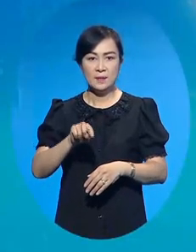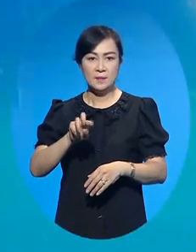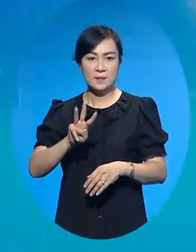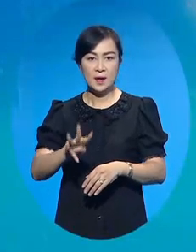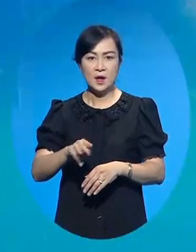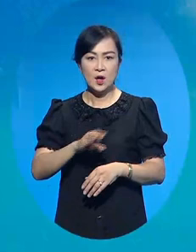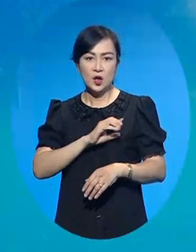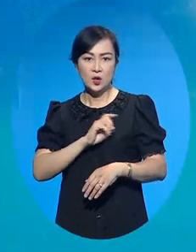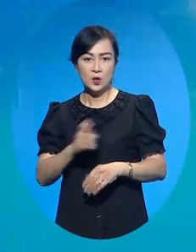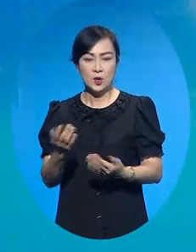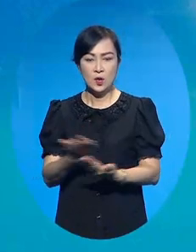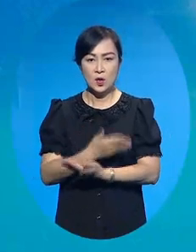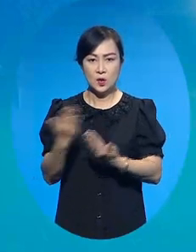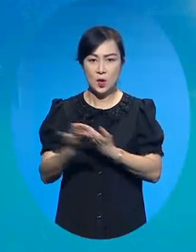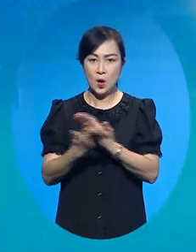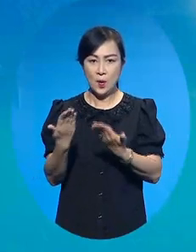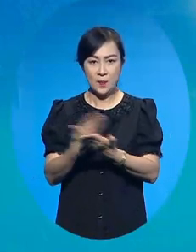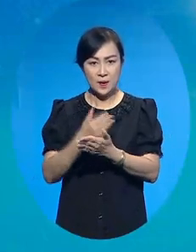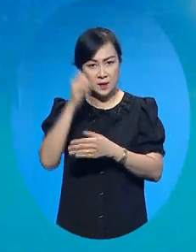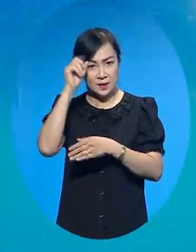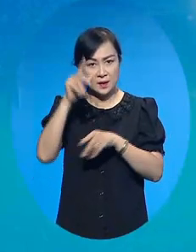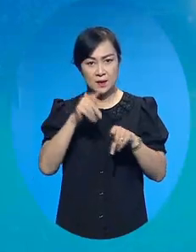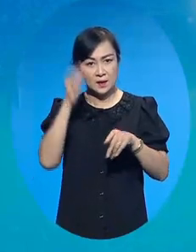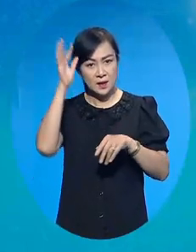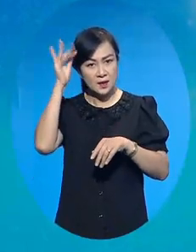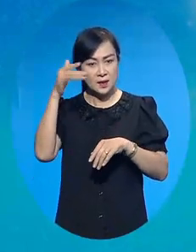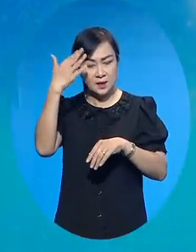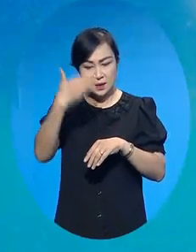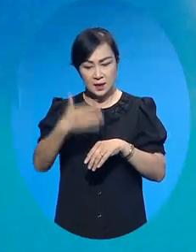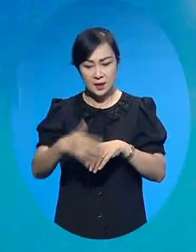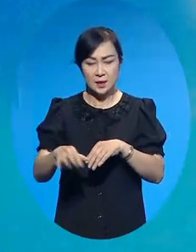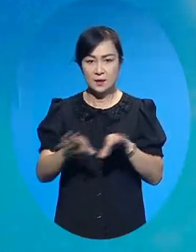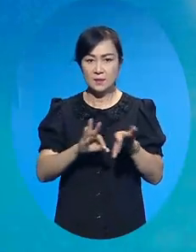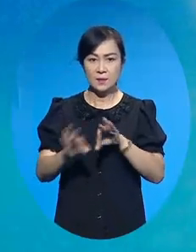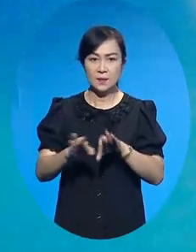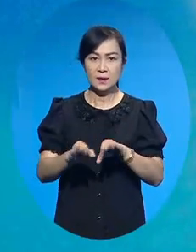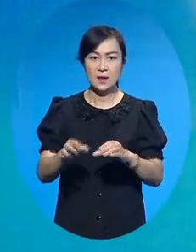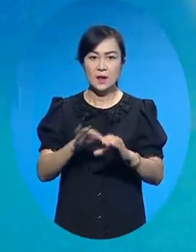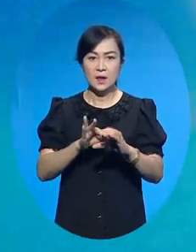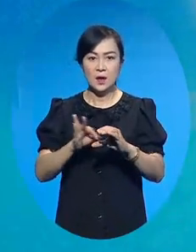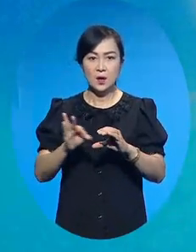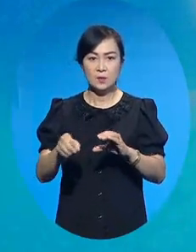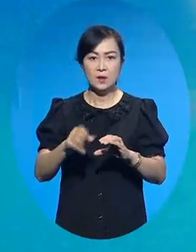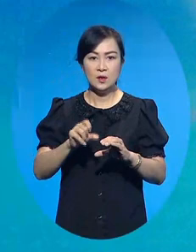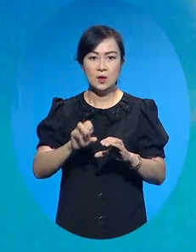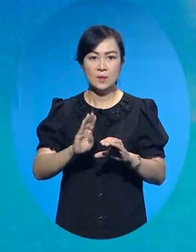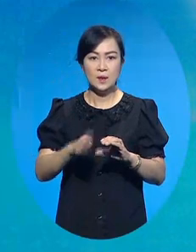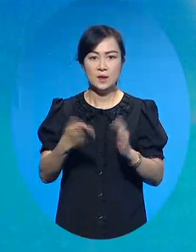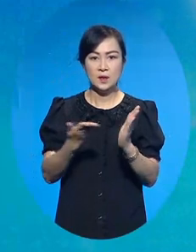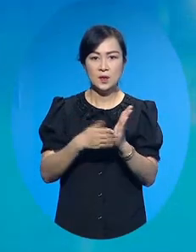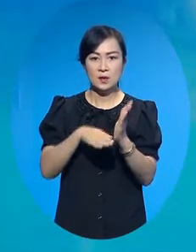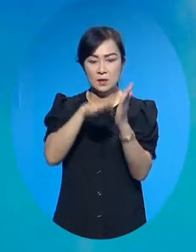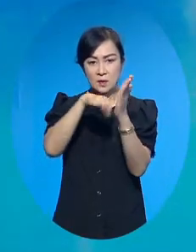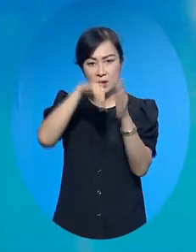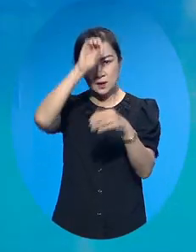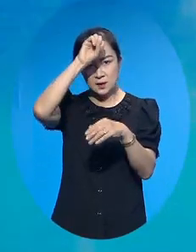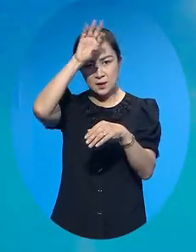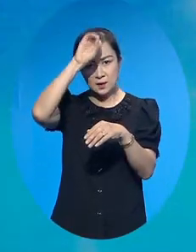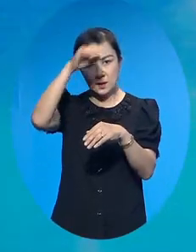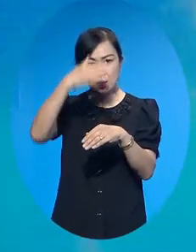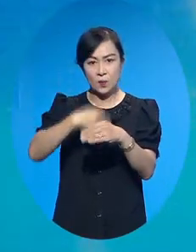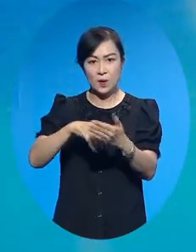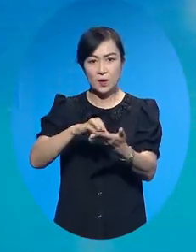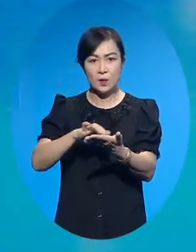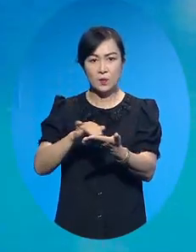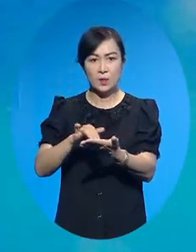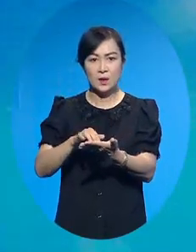2023 với chủ đề Đổi mới sáng tạo và nền kinh tế xanh diễn ra tại thành phố Hồ Chí Minh, công ty Học viện Globis giới thiệu các chương trình đào tạo thông qua nền